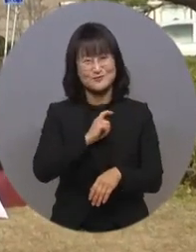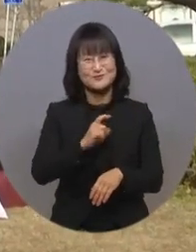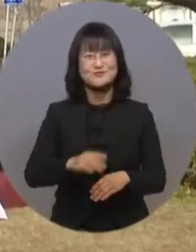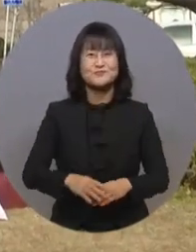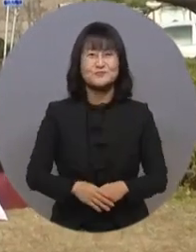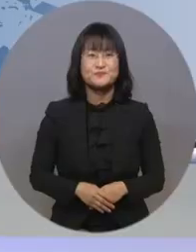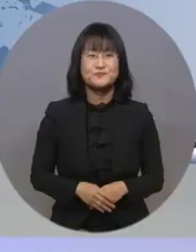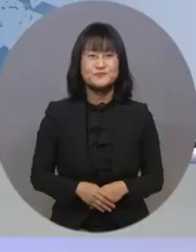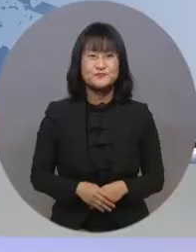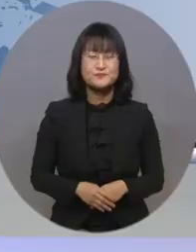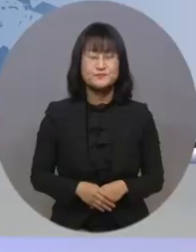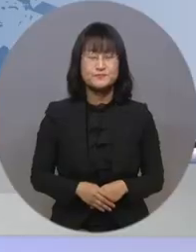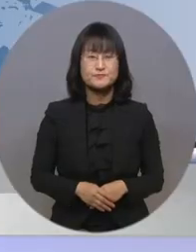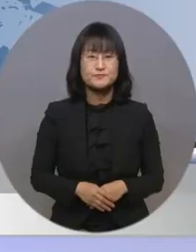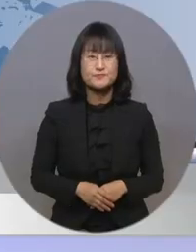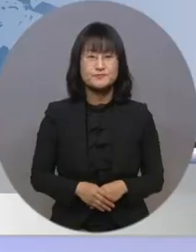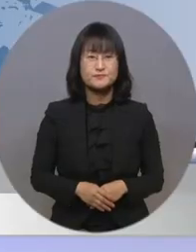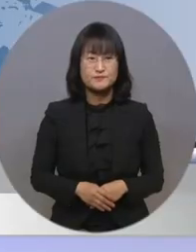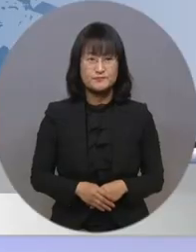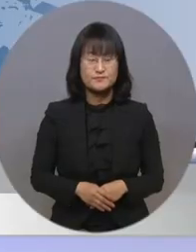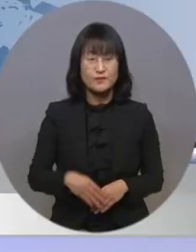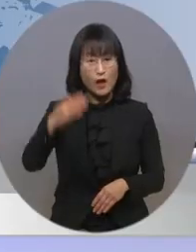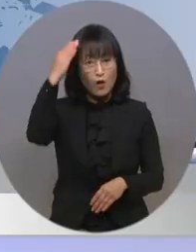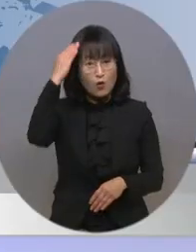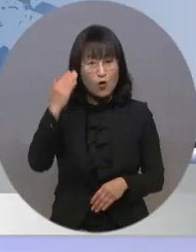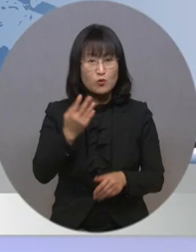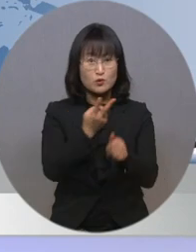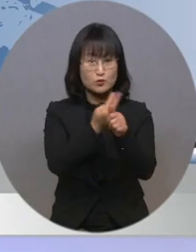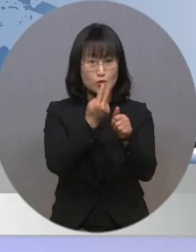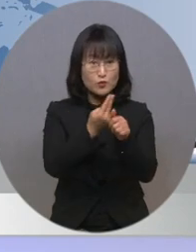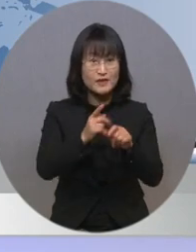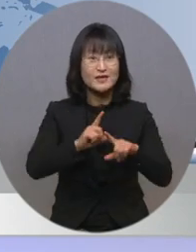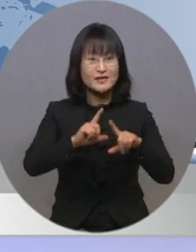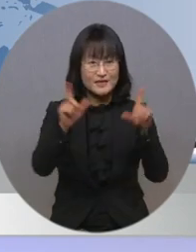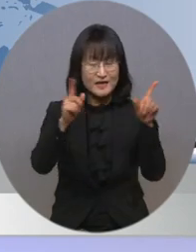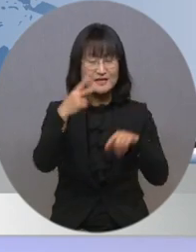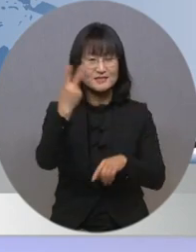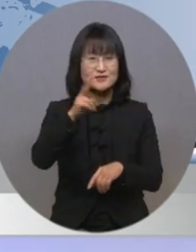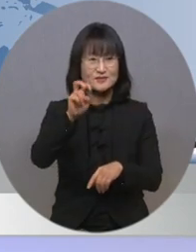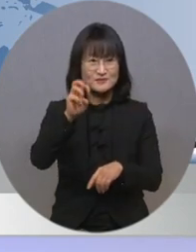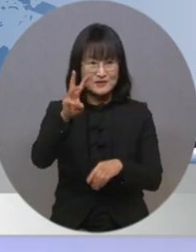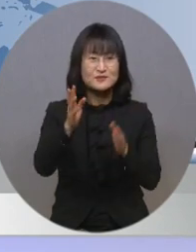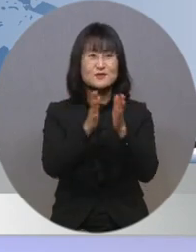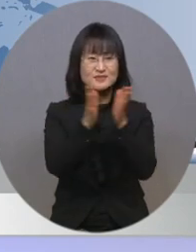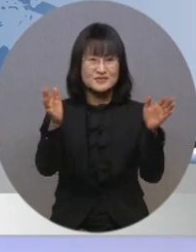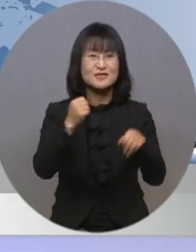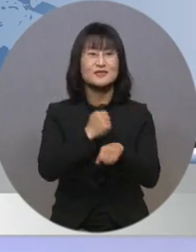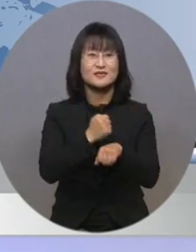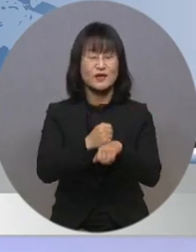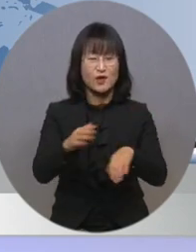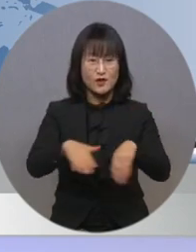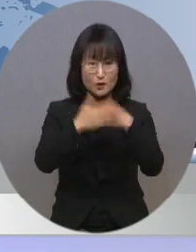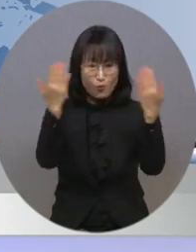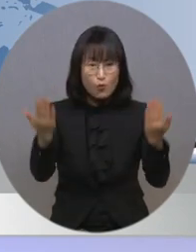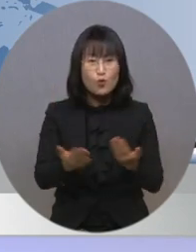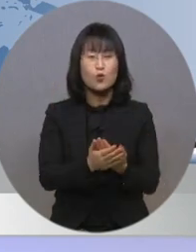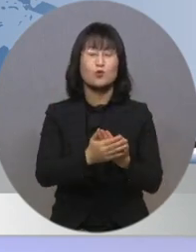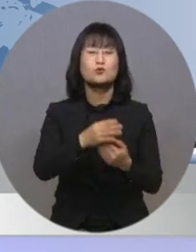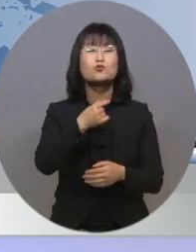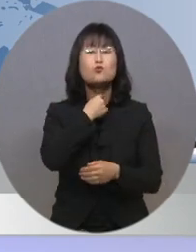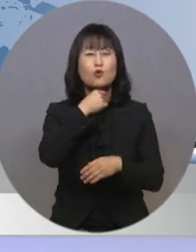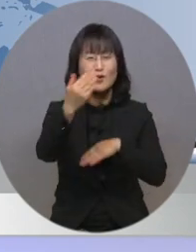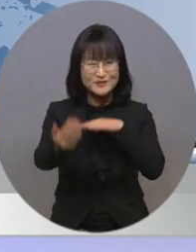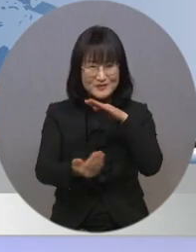정의연입니다. 검은 토끼의 해 2023년이 시작됩니다. 모두 다 이루고자 하는 바를